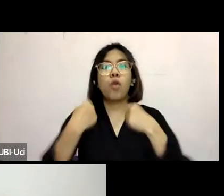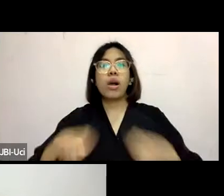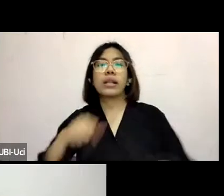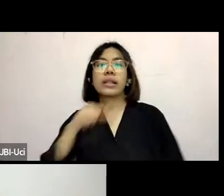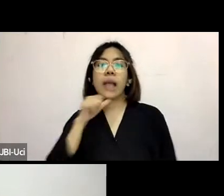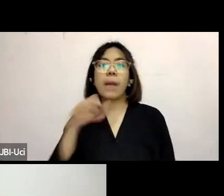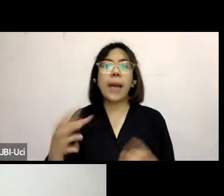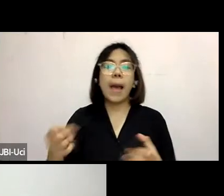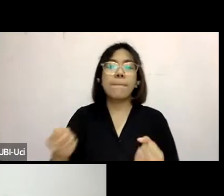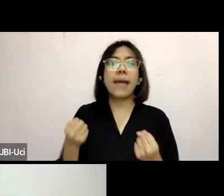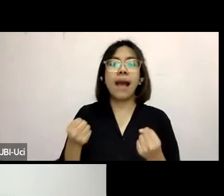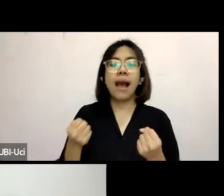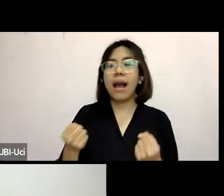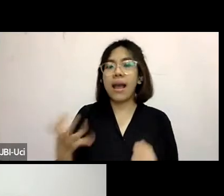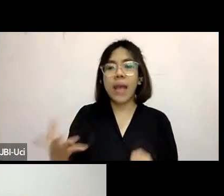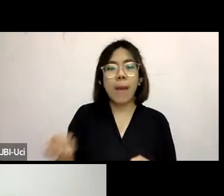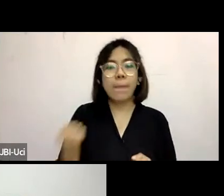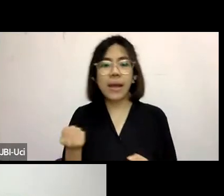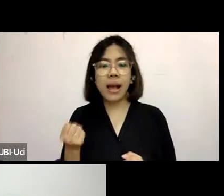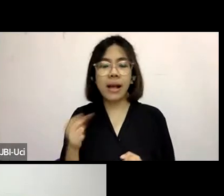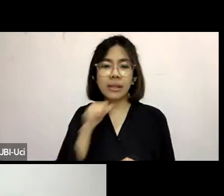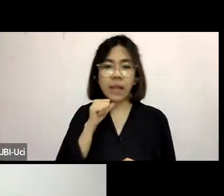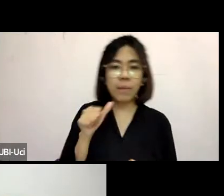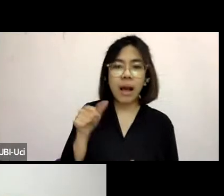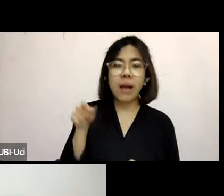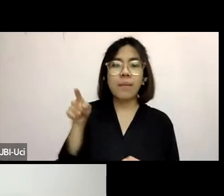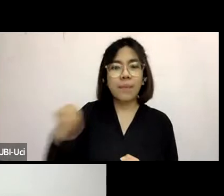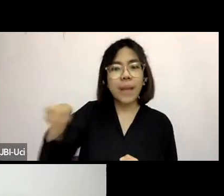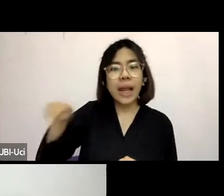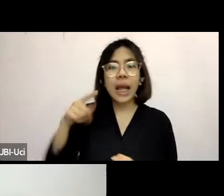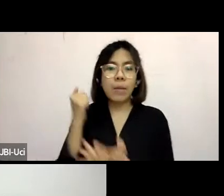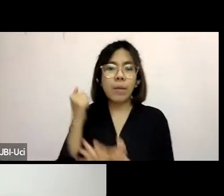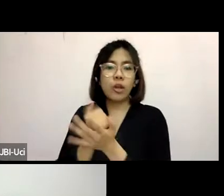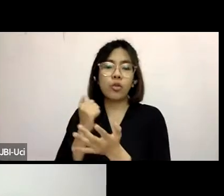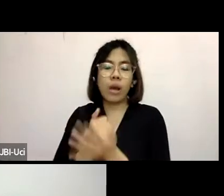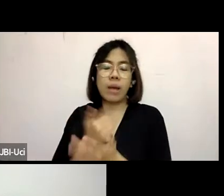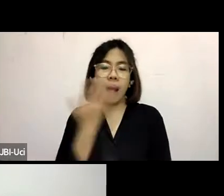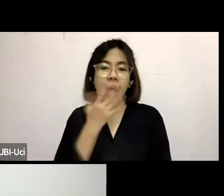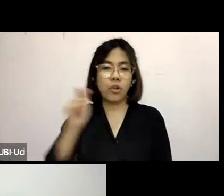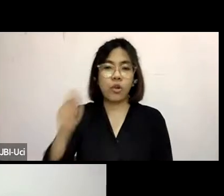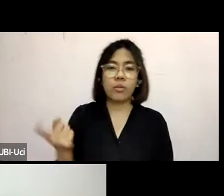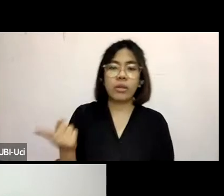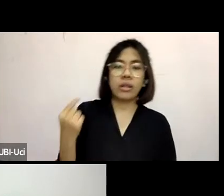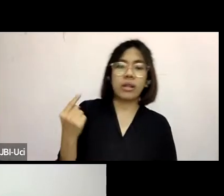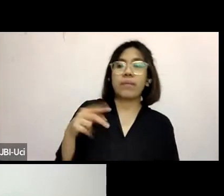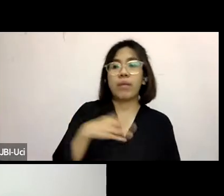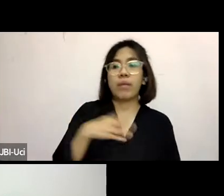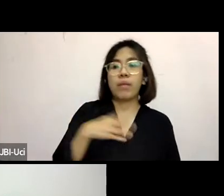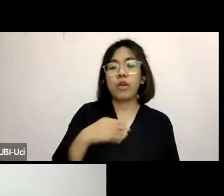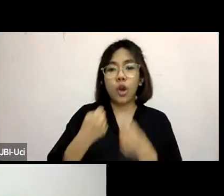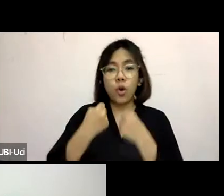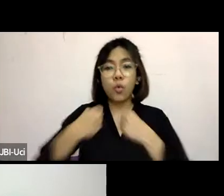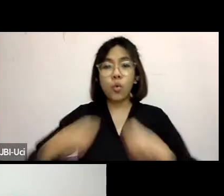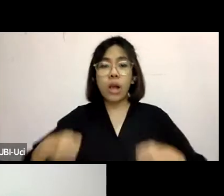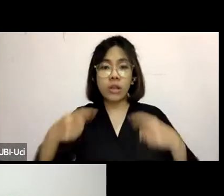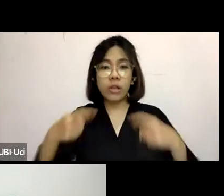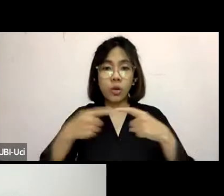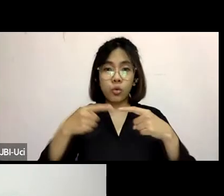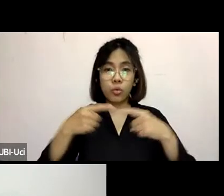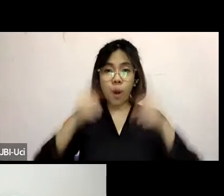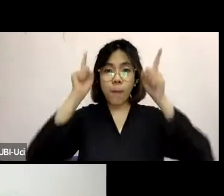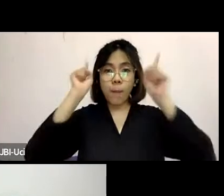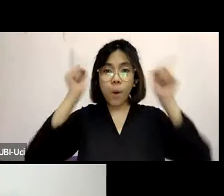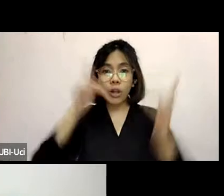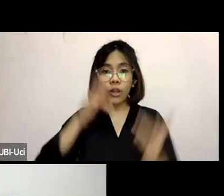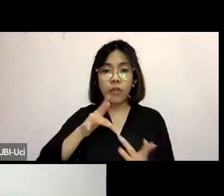dia yang akan menentukan Bahasa Hukum tentu saja yang saya maksud kekuasaan itu tidak semata-mata kekuasaan politik formal tetapi